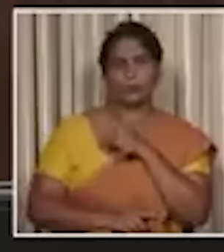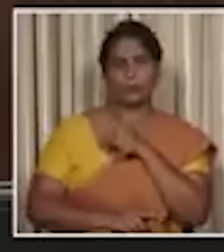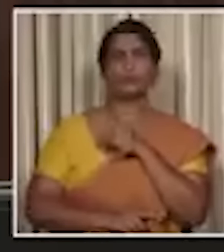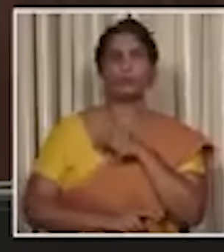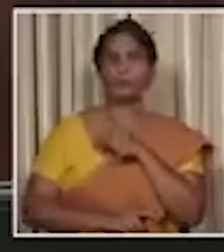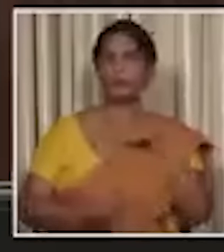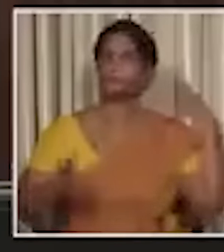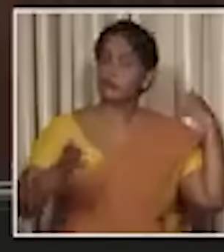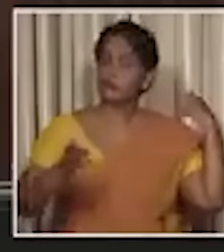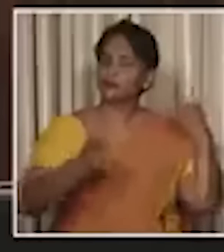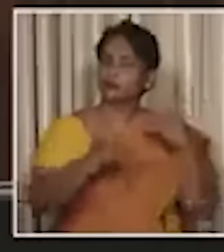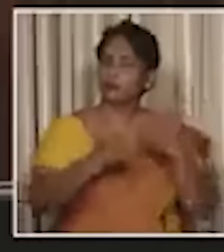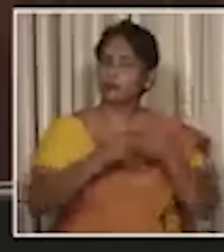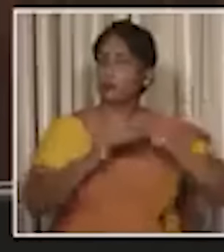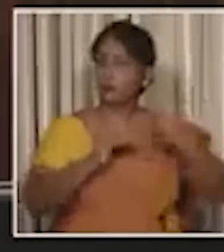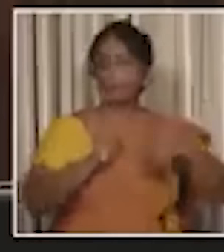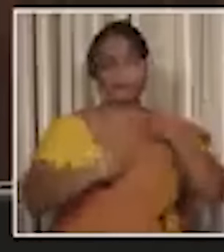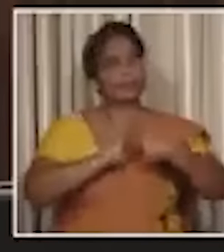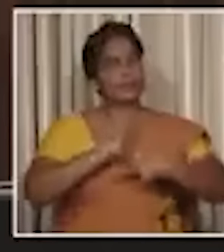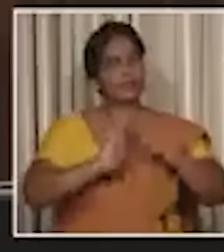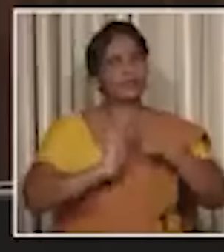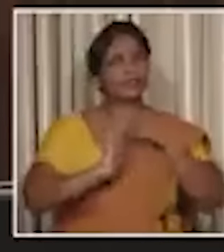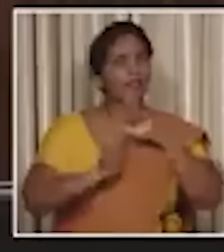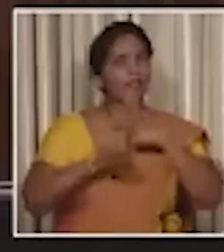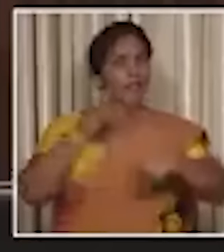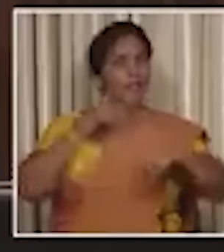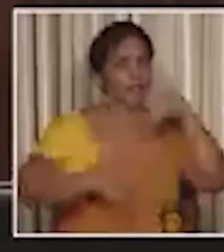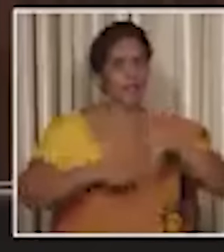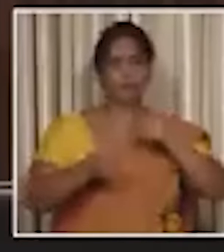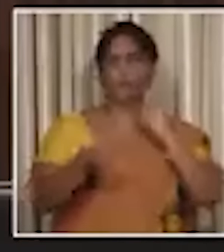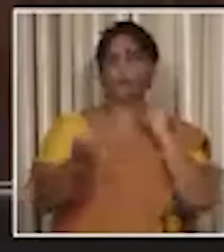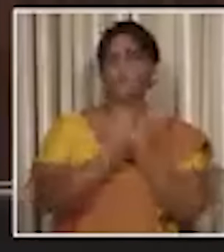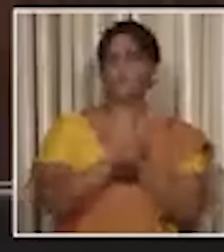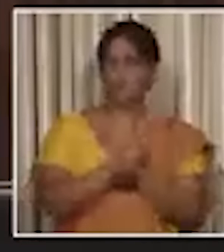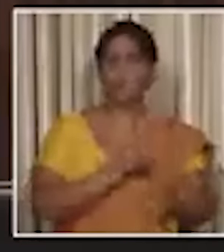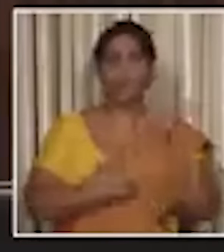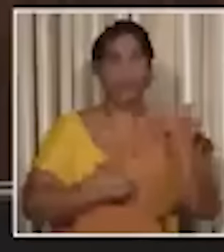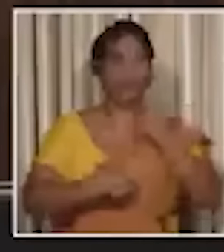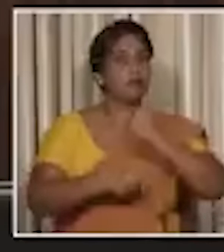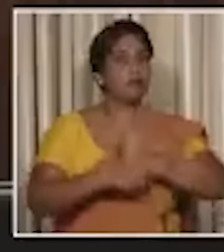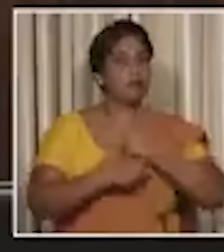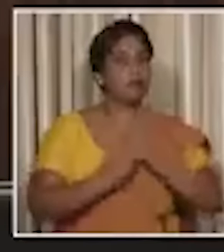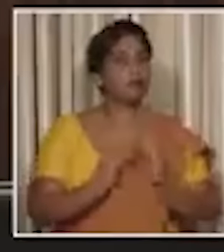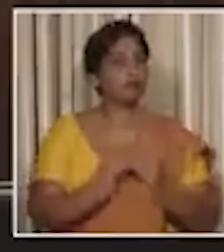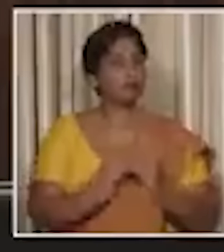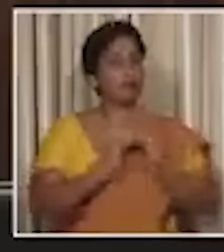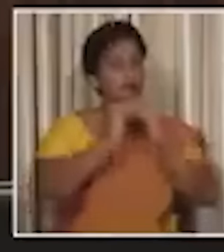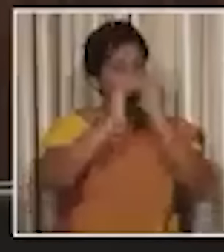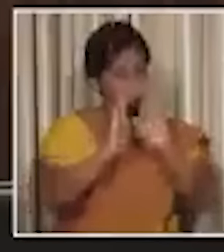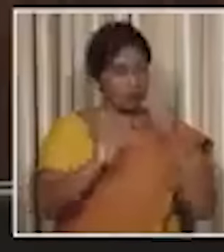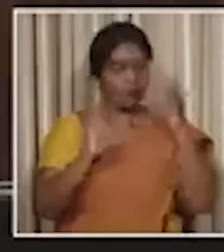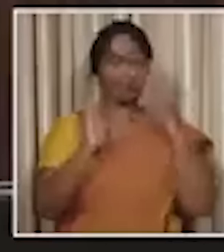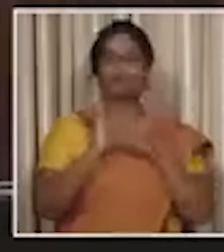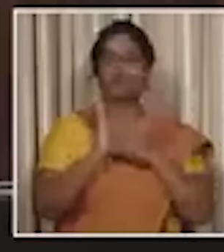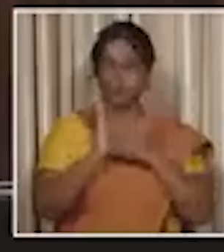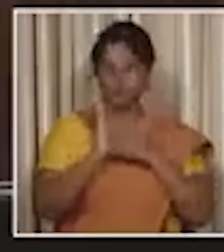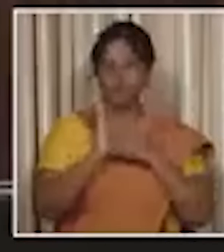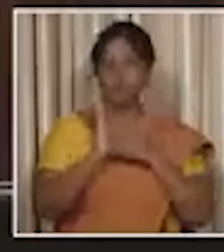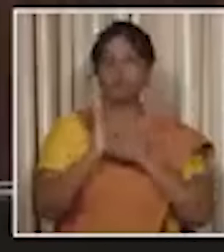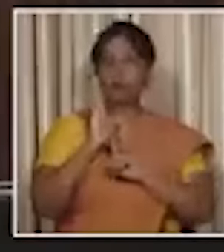மக்களின் நீங்க செல்லுகின்ற விலகி செல்லுகின்ற ஒரு பாராளுமன்றமாக இது இருக்க தேவையில்லை. ஆகவே இந்த மக்கள் ஆணைக்குள்